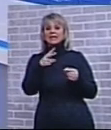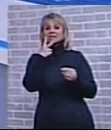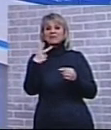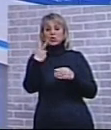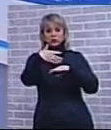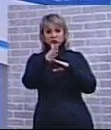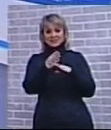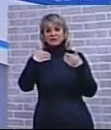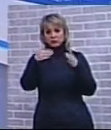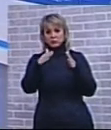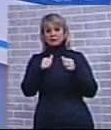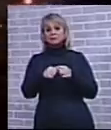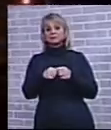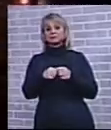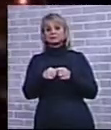Смотрите во второй части выпуска.